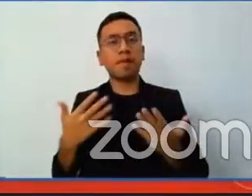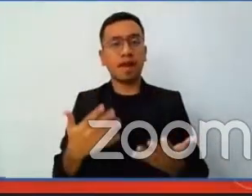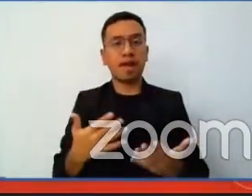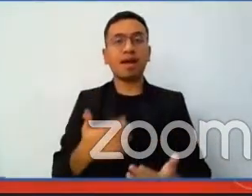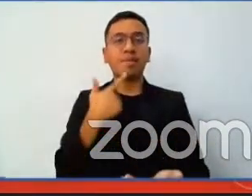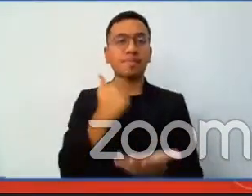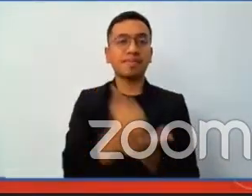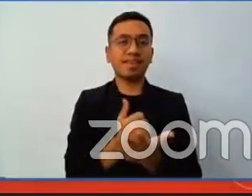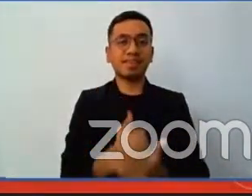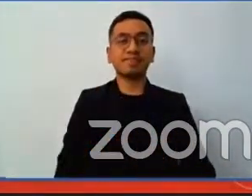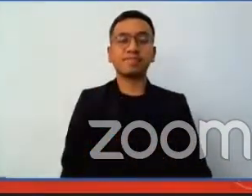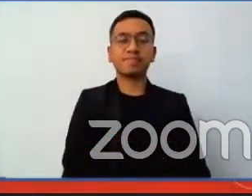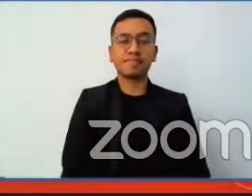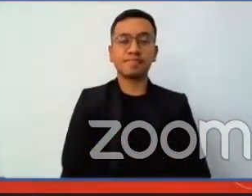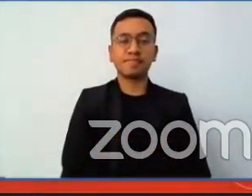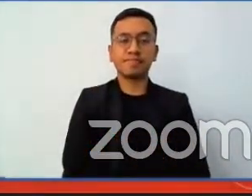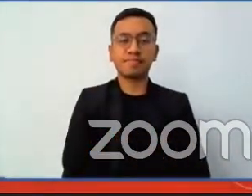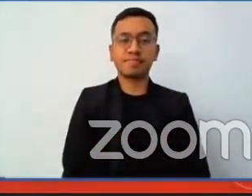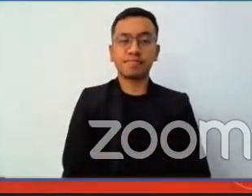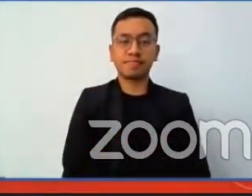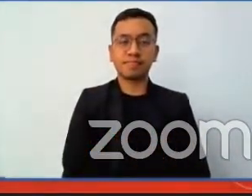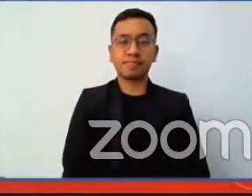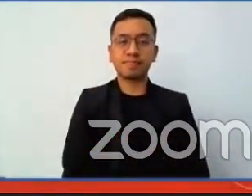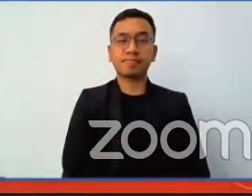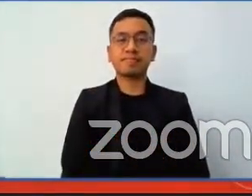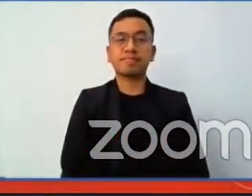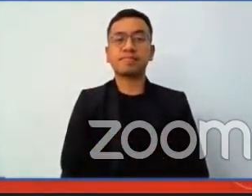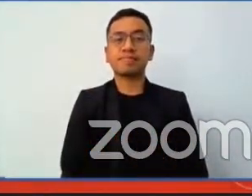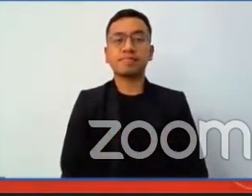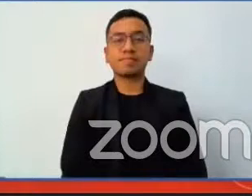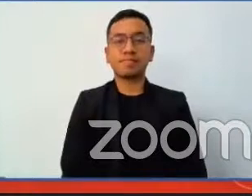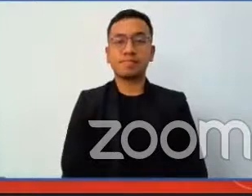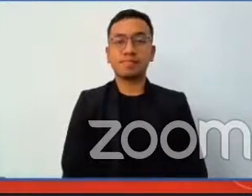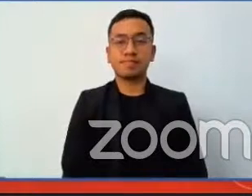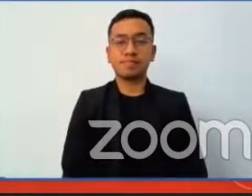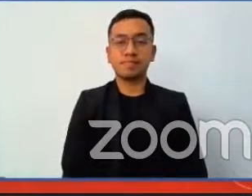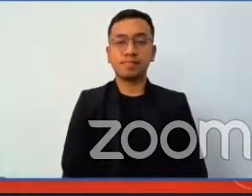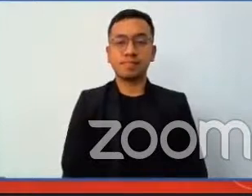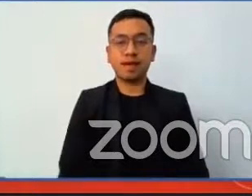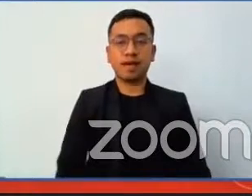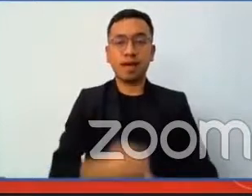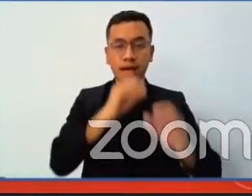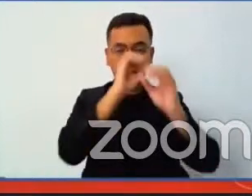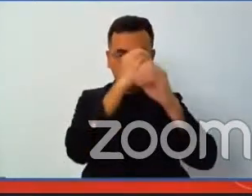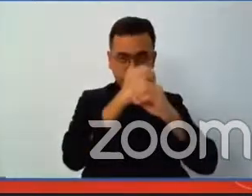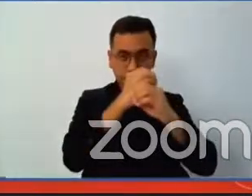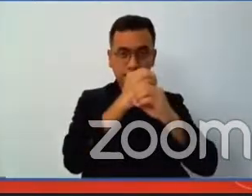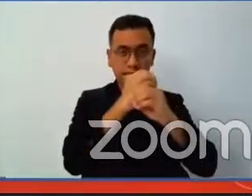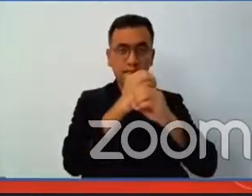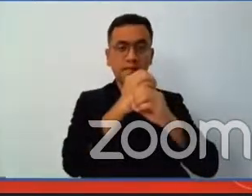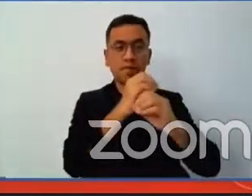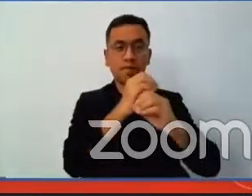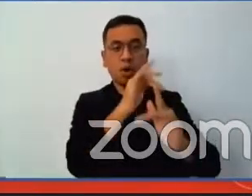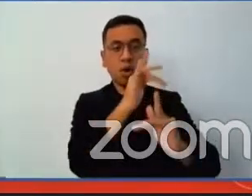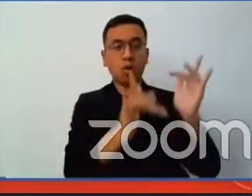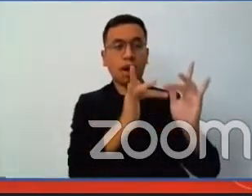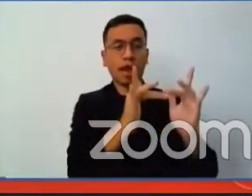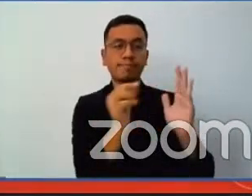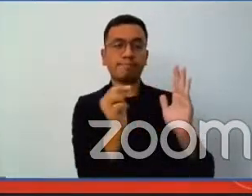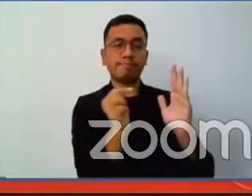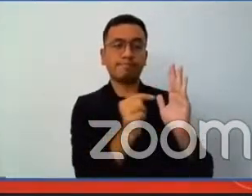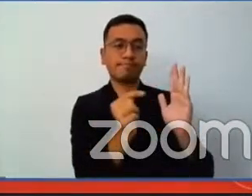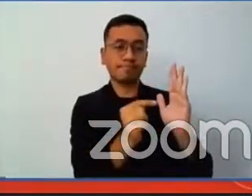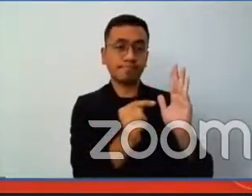Kemudian petunjuk dan pengaturan yang ada di dalam lab virtual ini itu saya pribadi